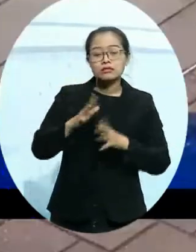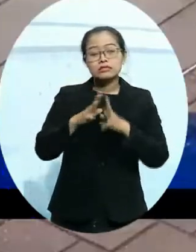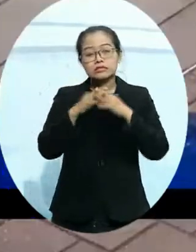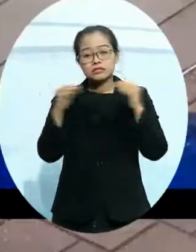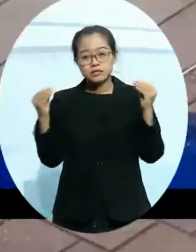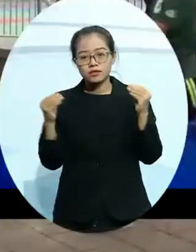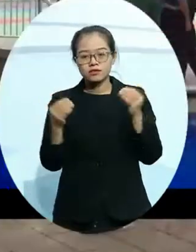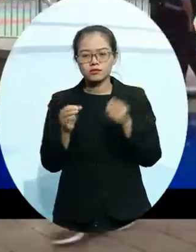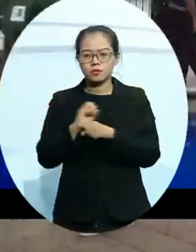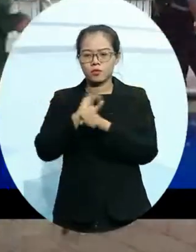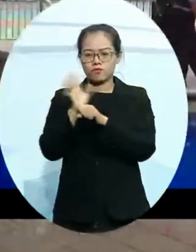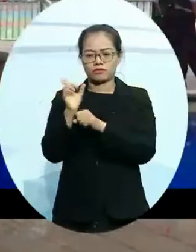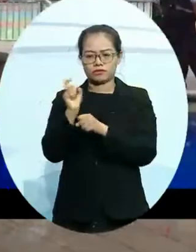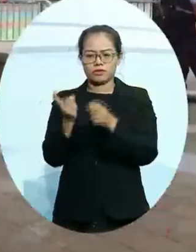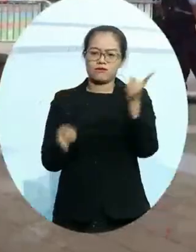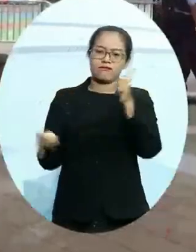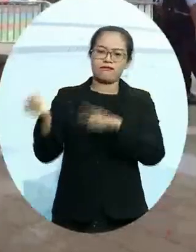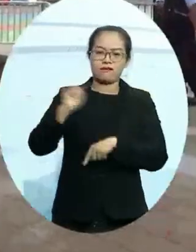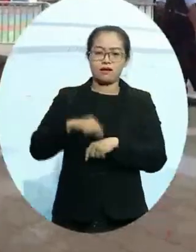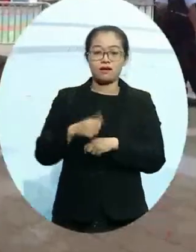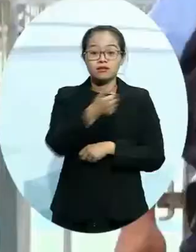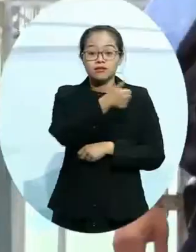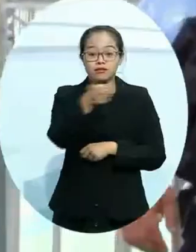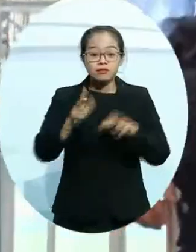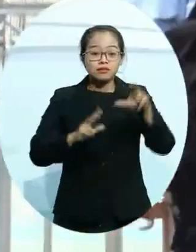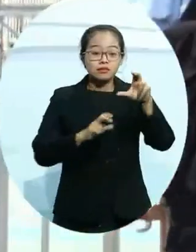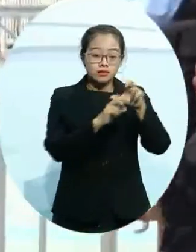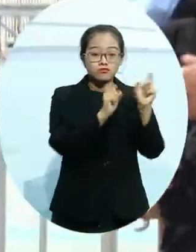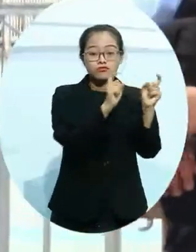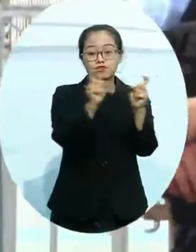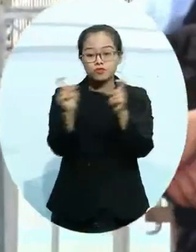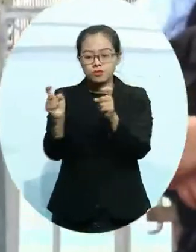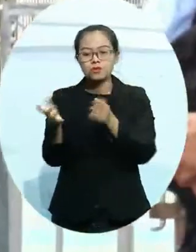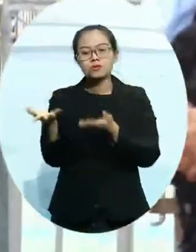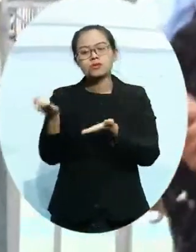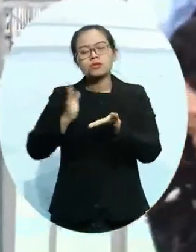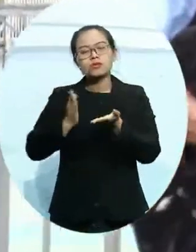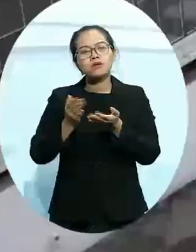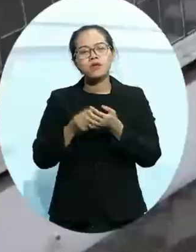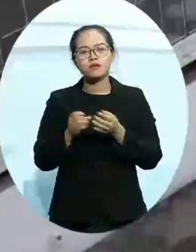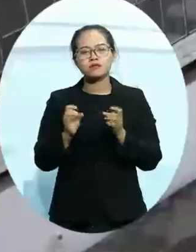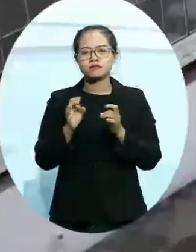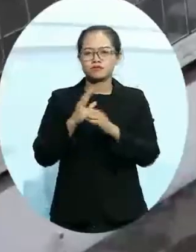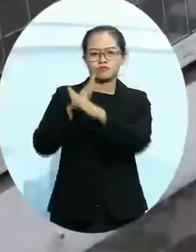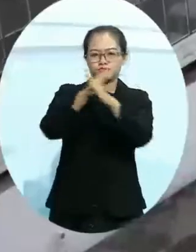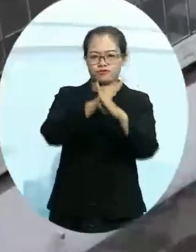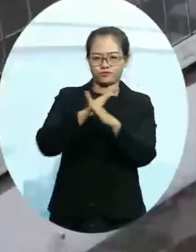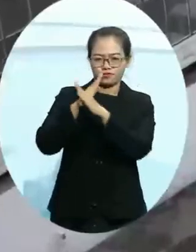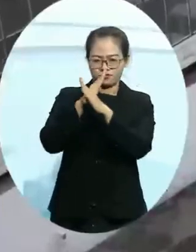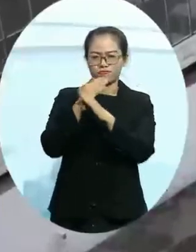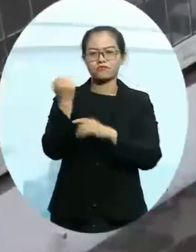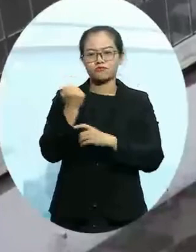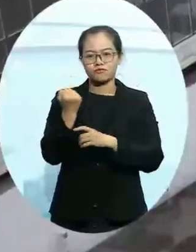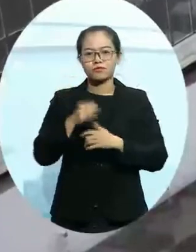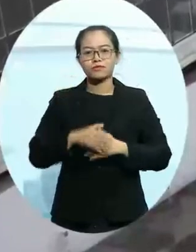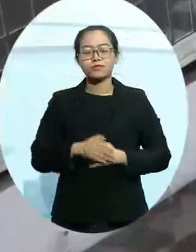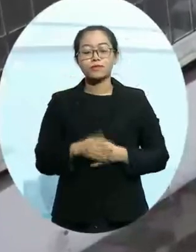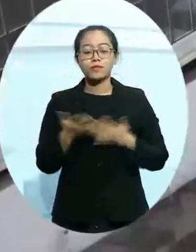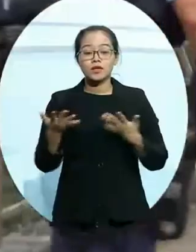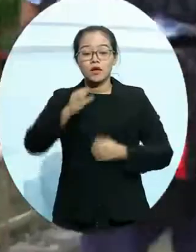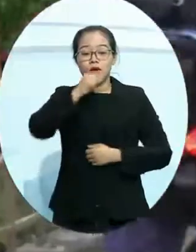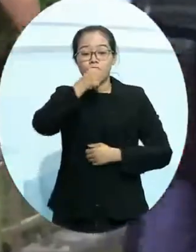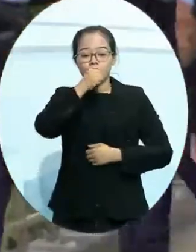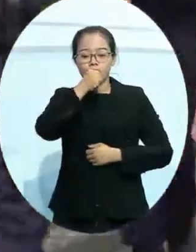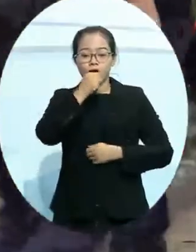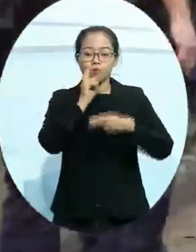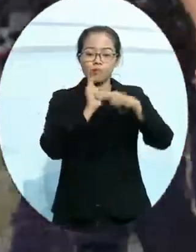hết người dân đã được tiêm vaccine COVID-19, do đó hình thành khả năng miễn dịch nhất định trong cộng đồng. Từ hôm nay, chính quyền Hồng Kông yêu cầu tất cả